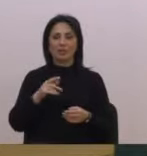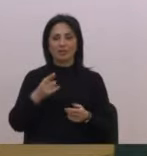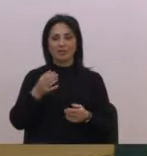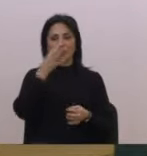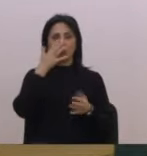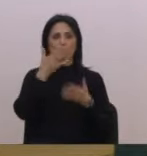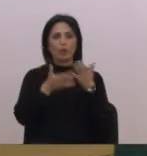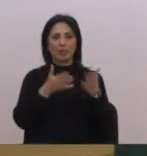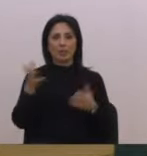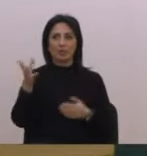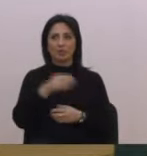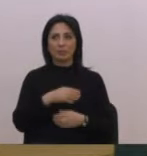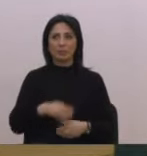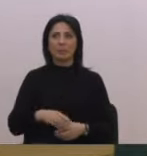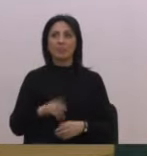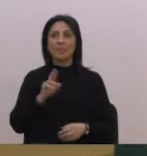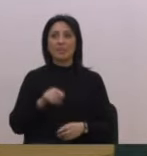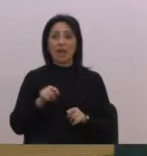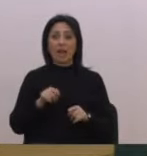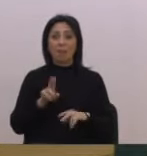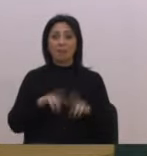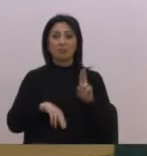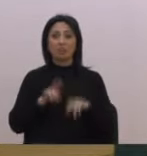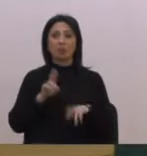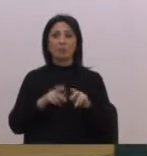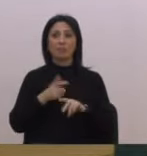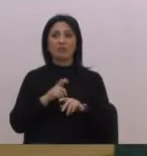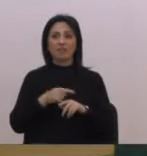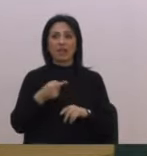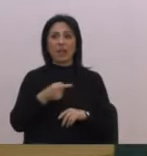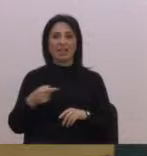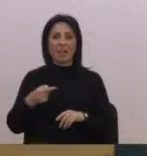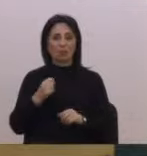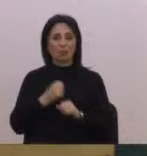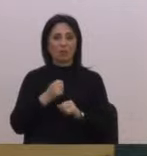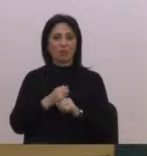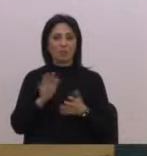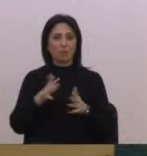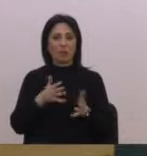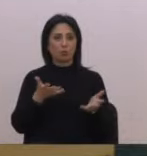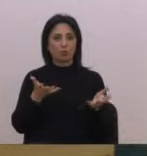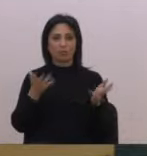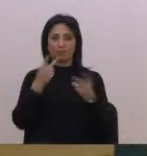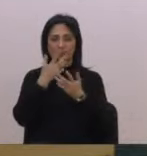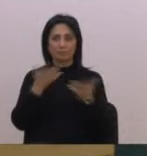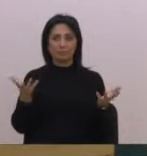აქამდე, და ამ შენებლობებმა ძალიან ნეგატიური გავლენა იქონია